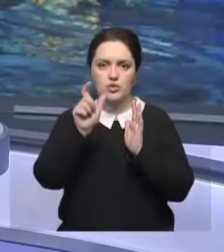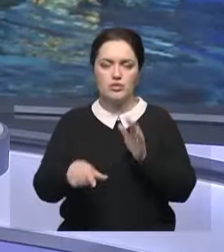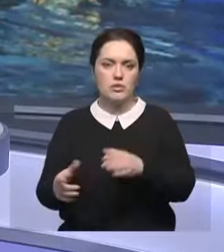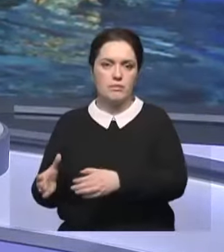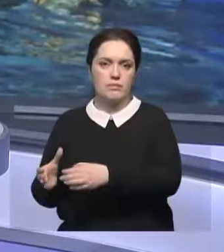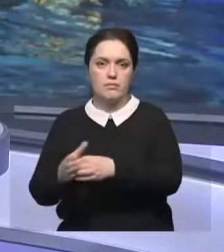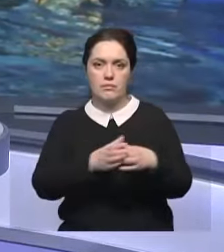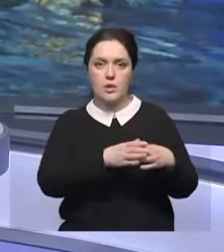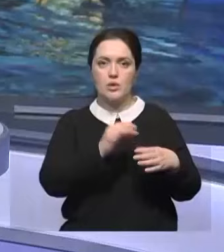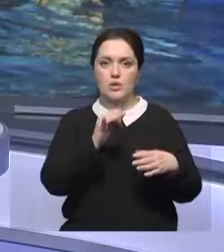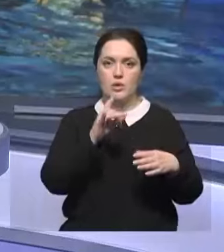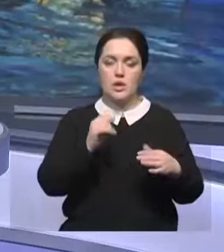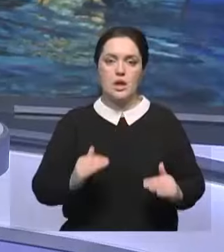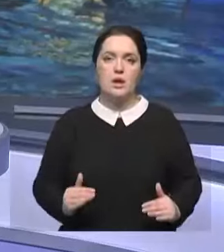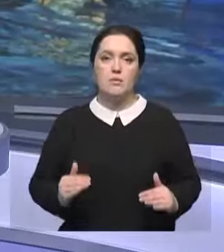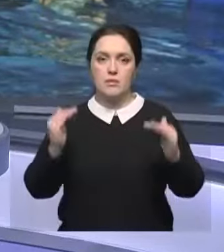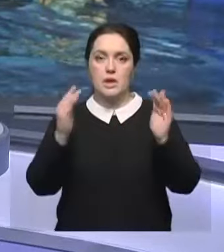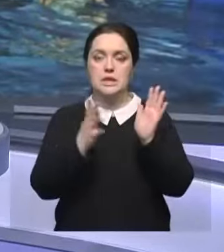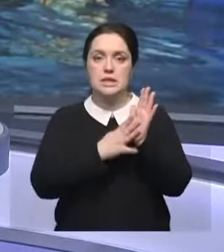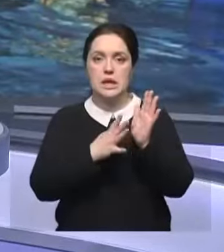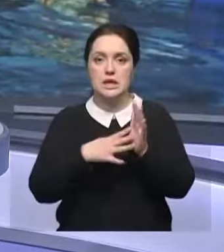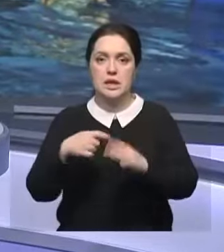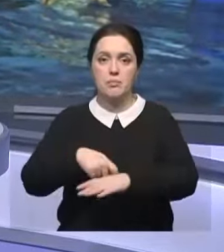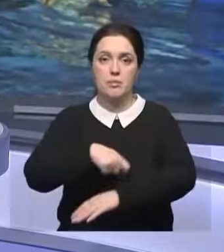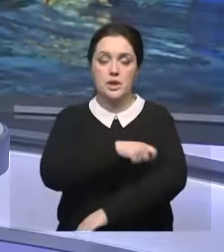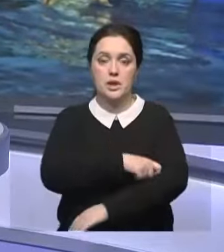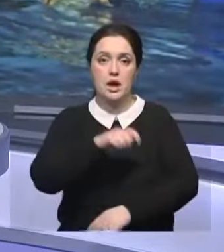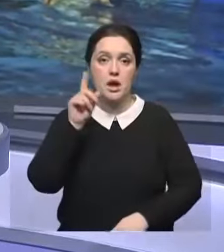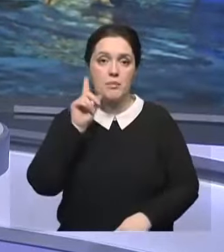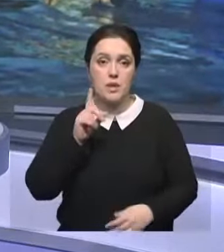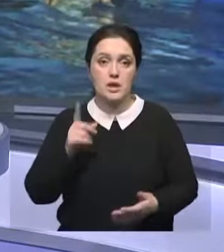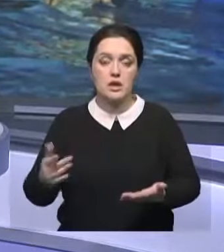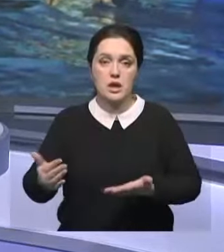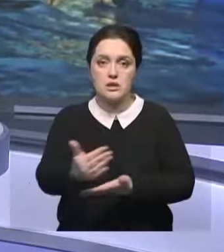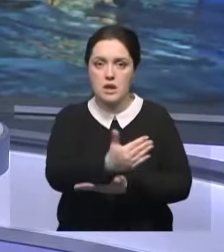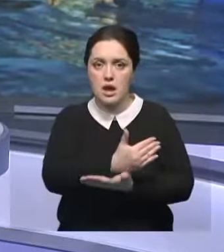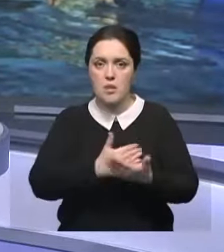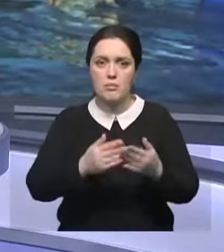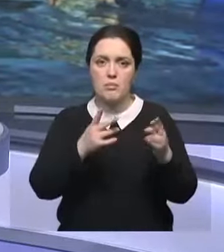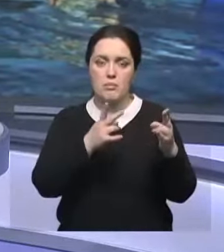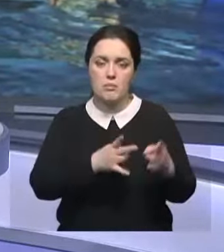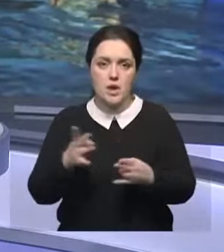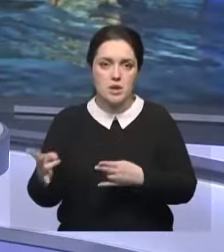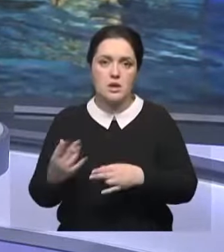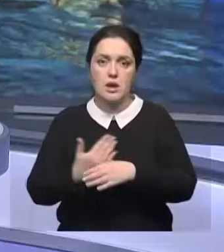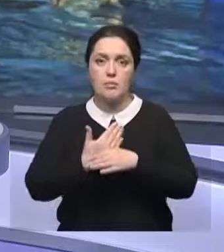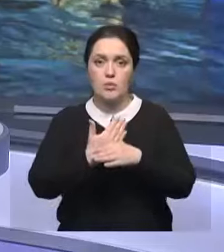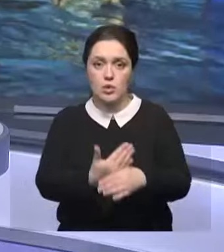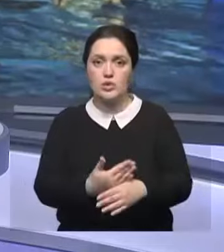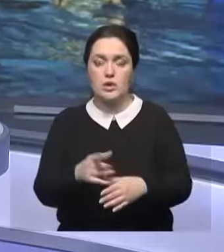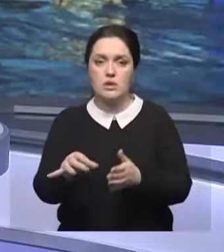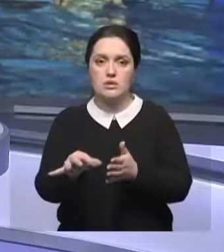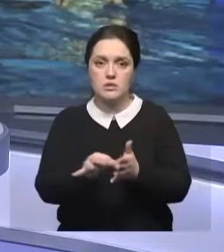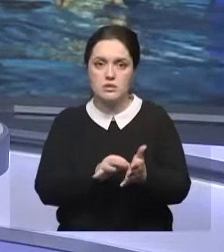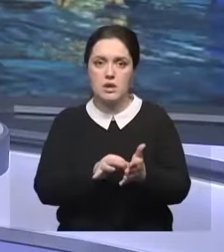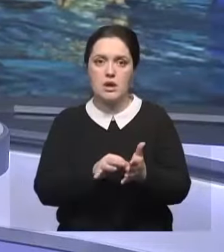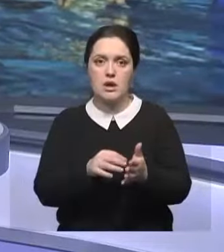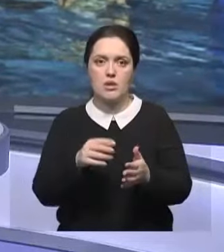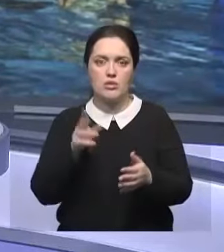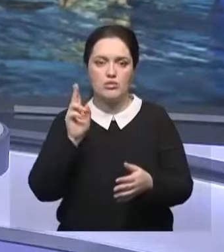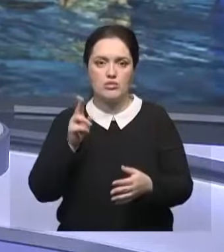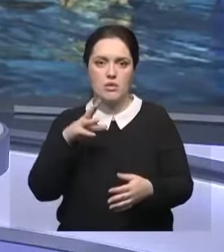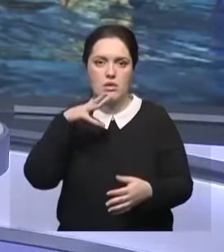человек. Урал превысил отметку в 9 метров. И пока одни собирают пострадавшим помощь, другие оперативно